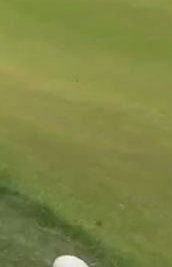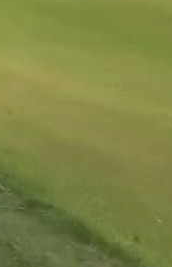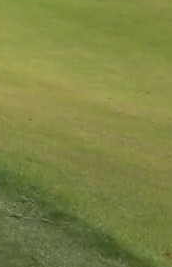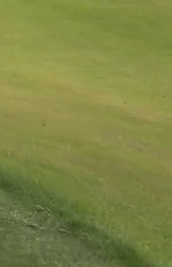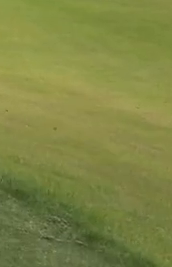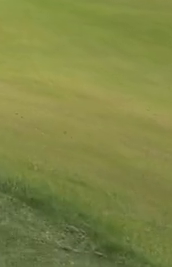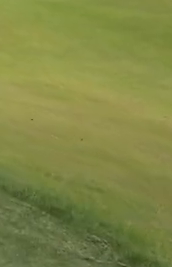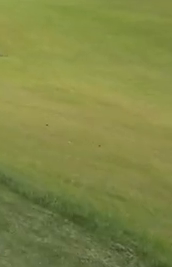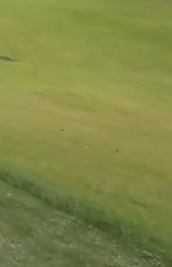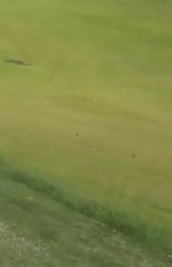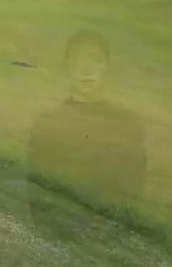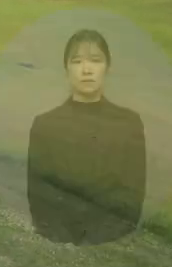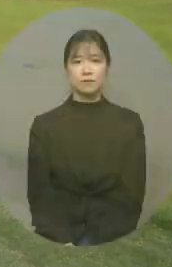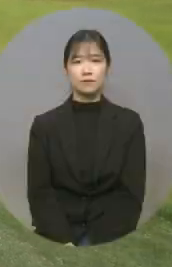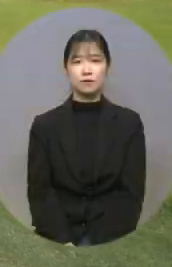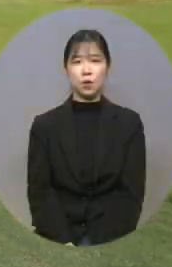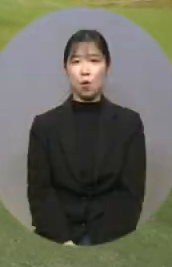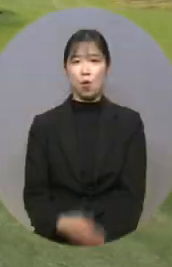와,